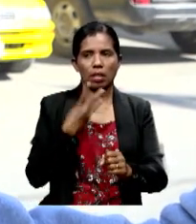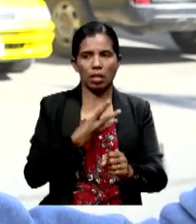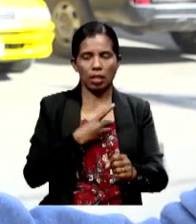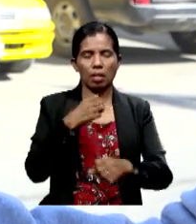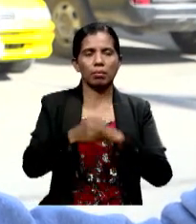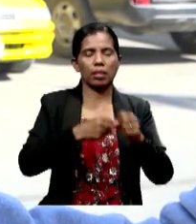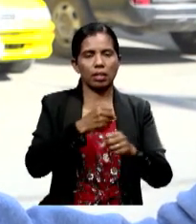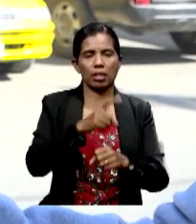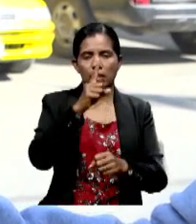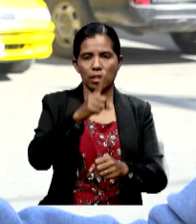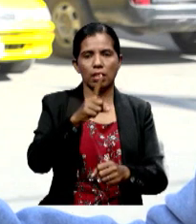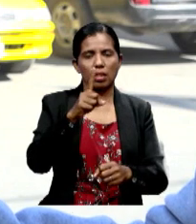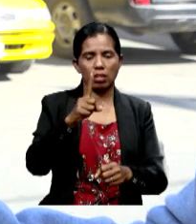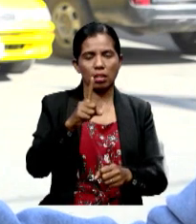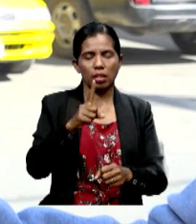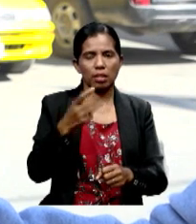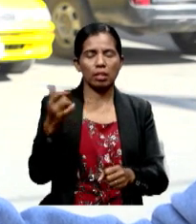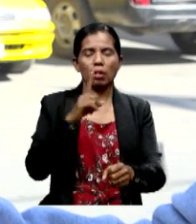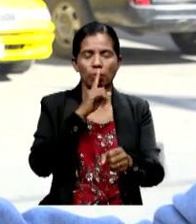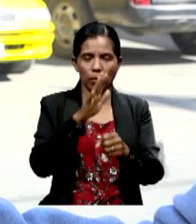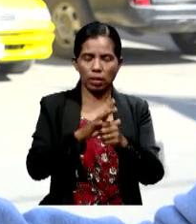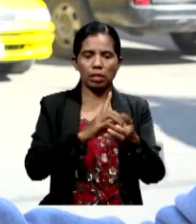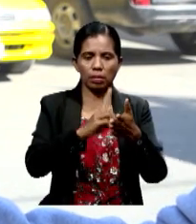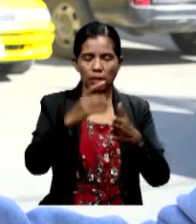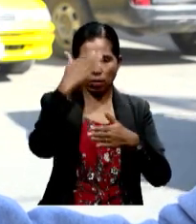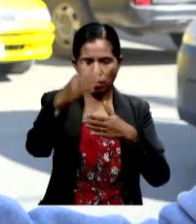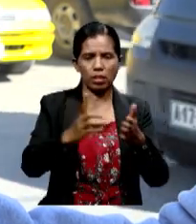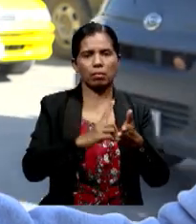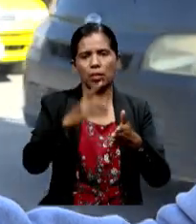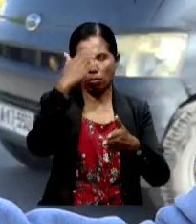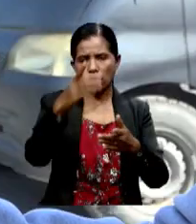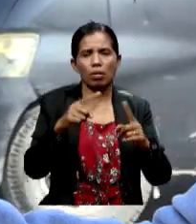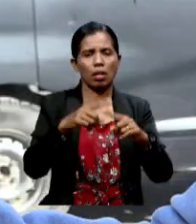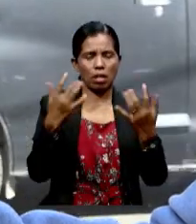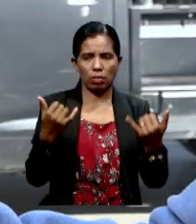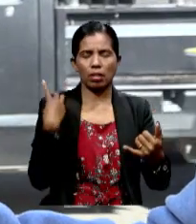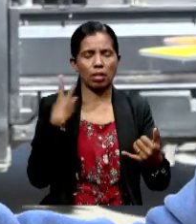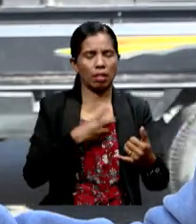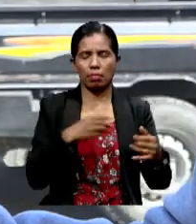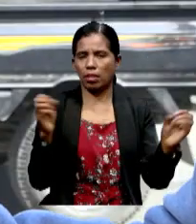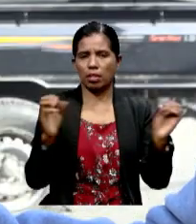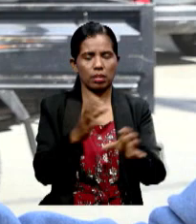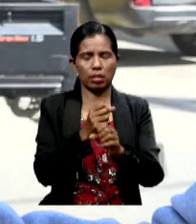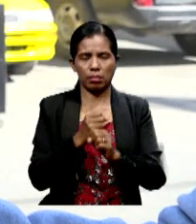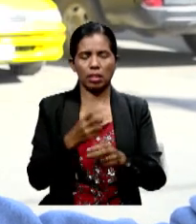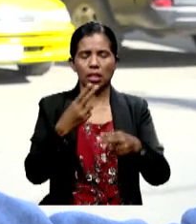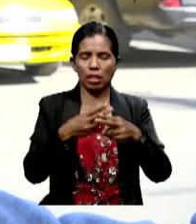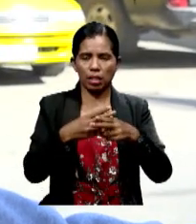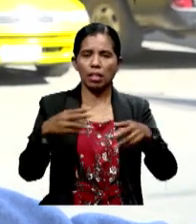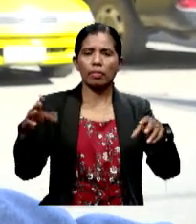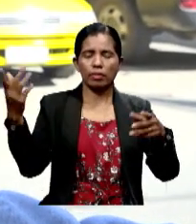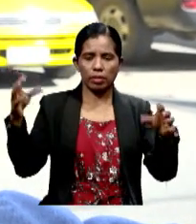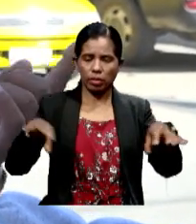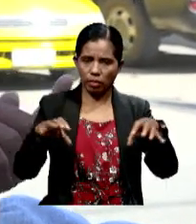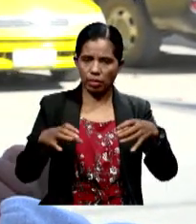tina ngidana sir permete dian sumana sumanoin sumanoin to agora. I ami naran naran iha sistema dian laiha.